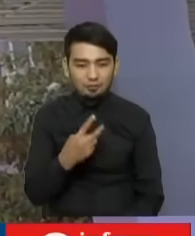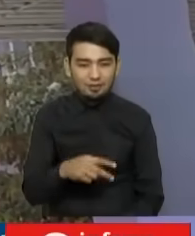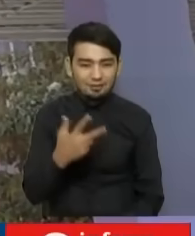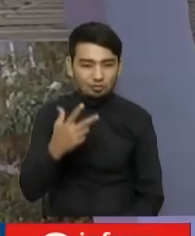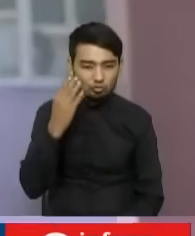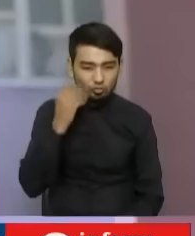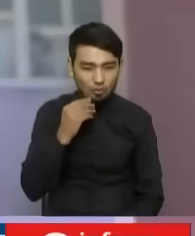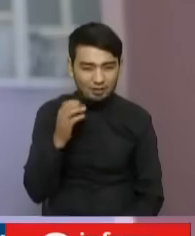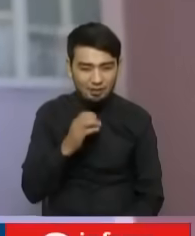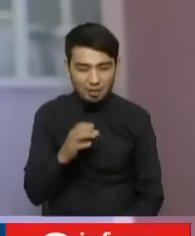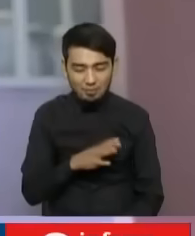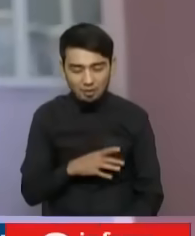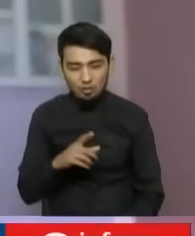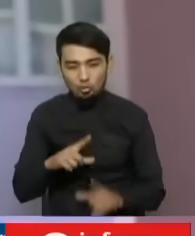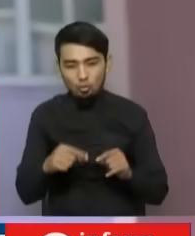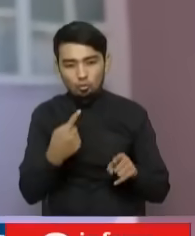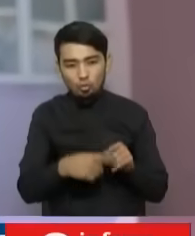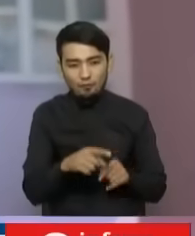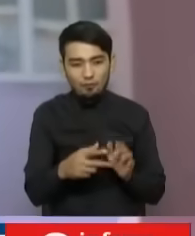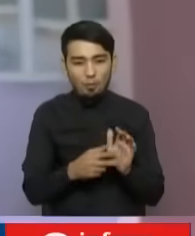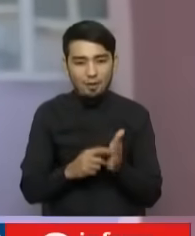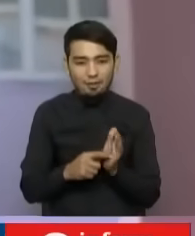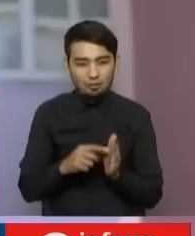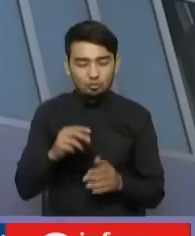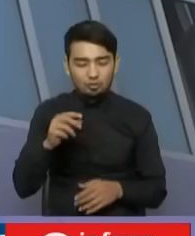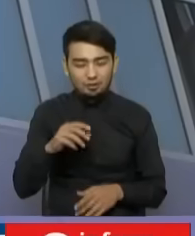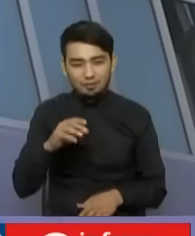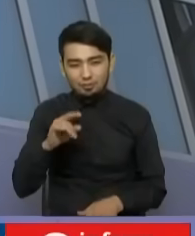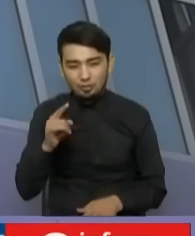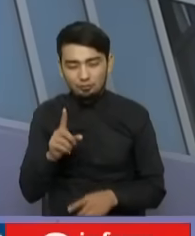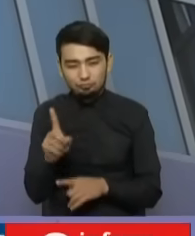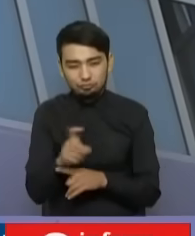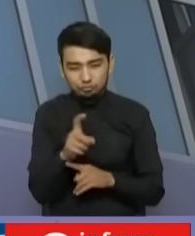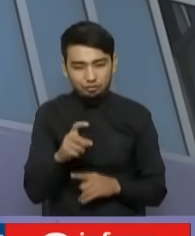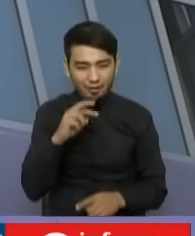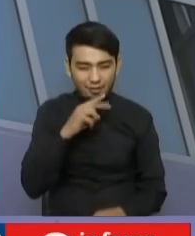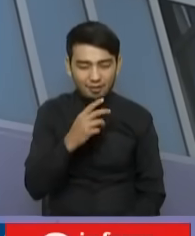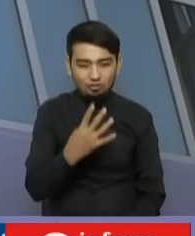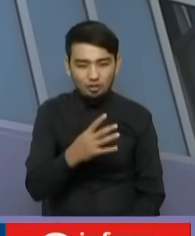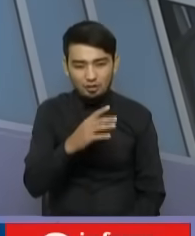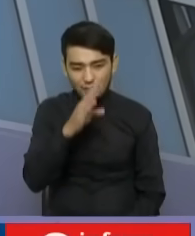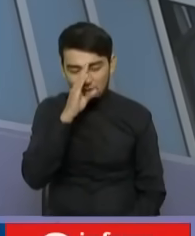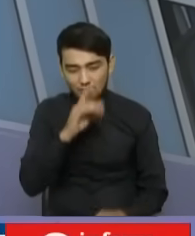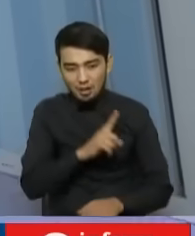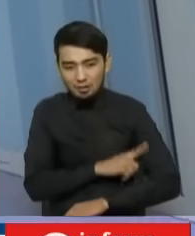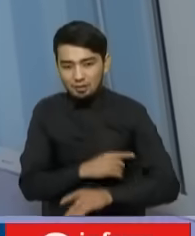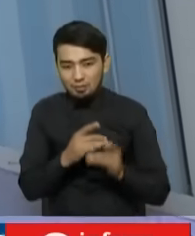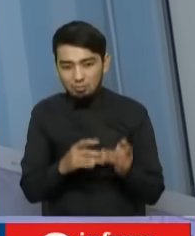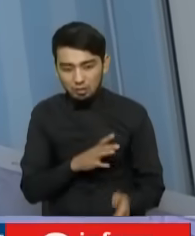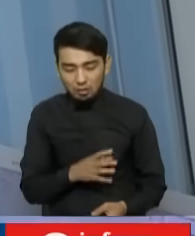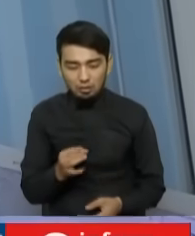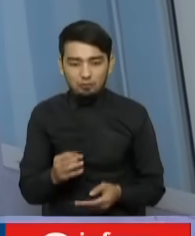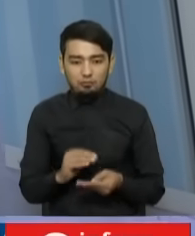қыркүйекте басқа бір білім ұясында 8-ші сынып оқушысы бұрыш балонын шашып, кесірінен 4 бала ауруханаға түскен болатын. Тағы